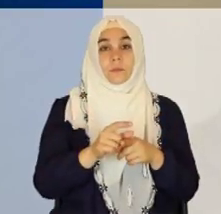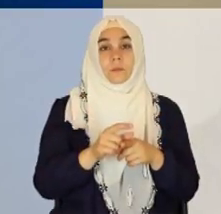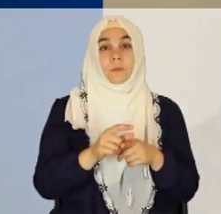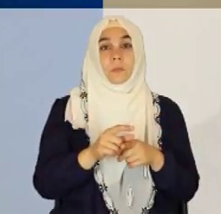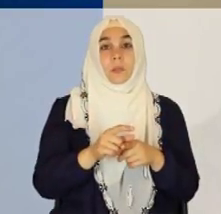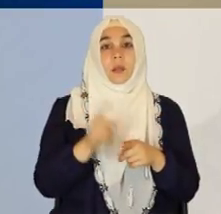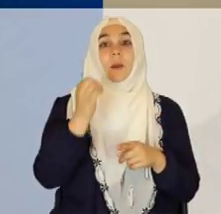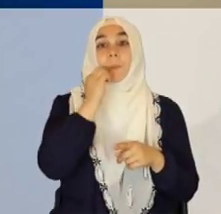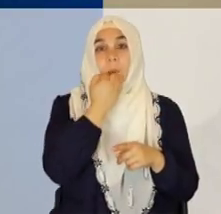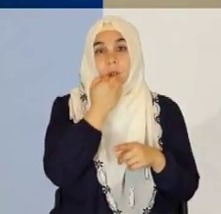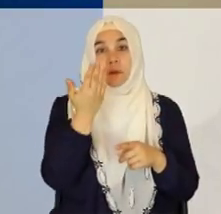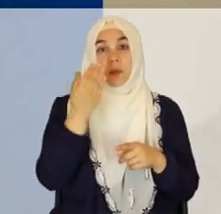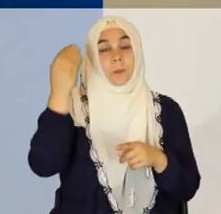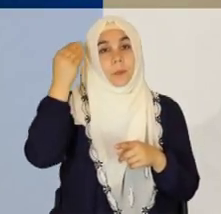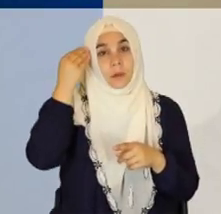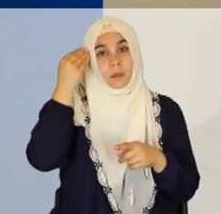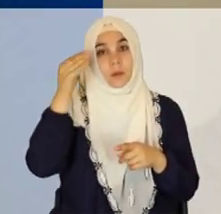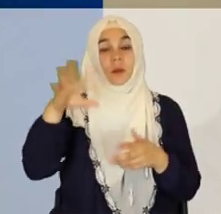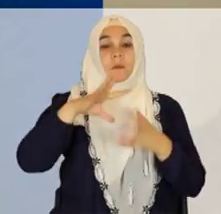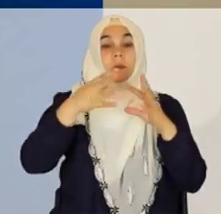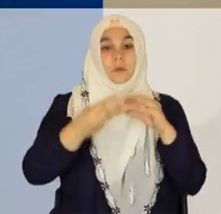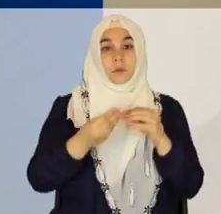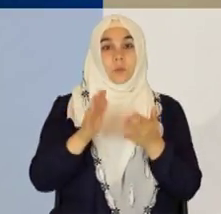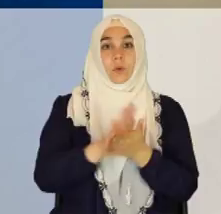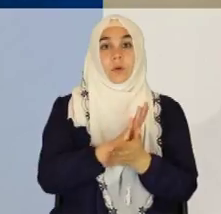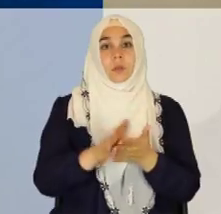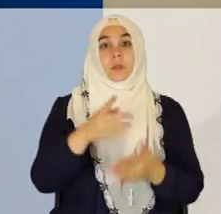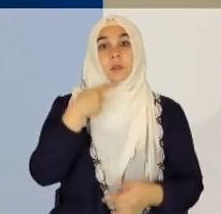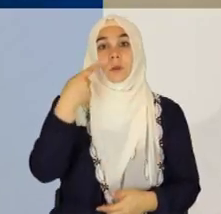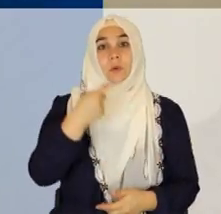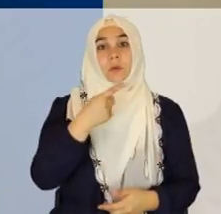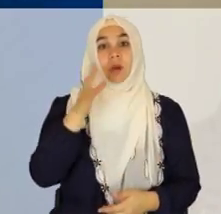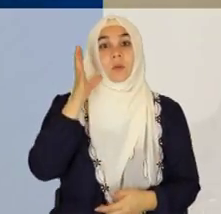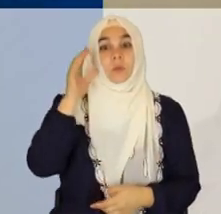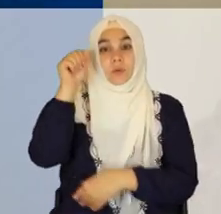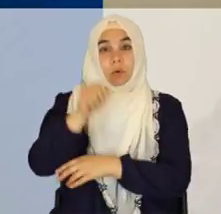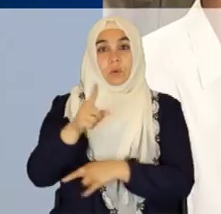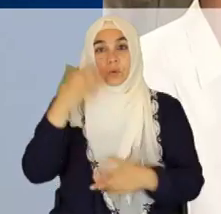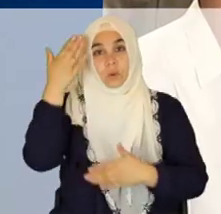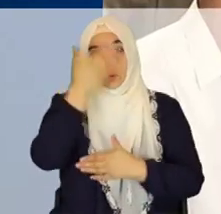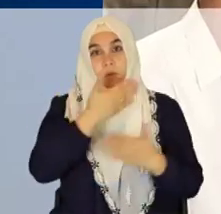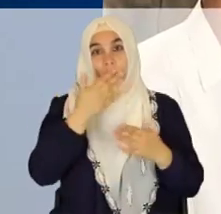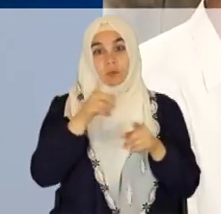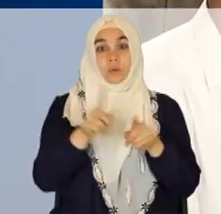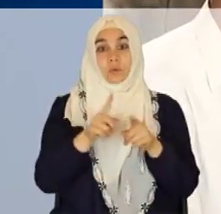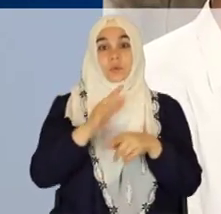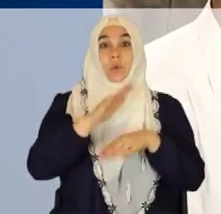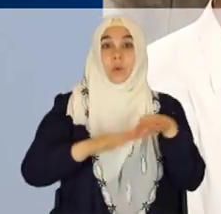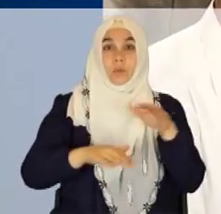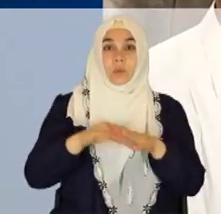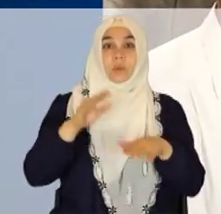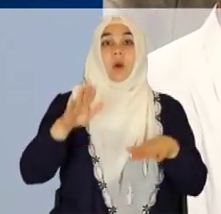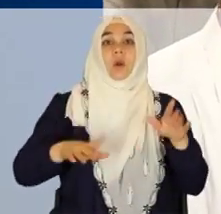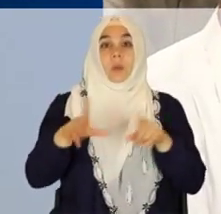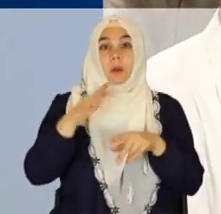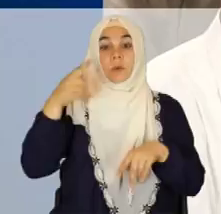ham moddiy, ham ma'naviy poklikka ishlatiladi. Namoz o'qiganda tahorat qilishimiz shundan. Qo'limiz, oyog'imiz,